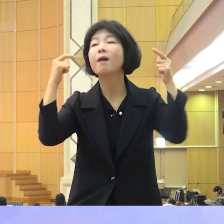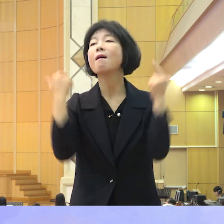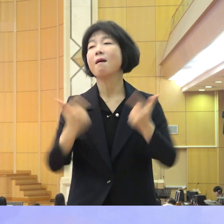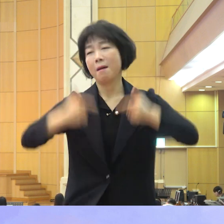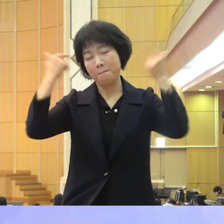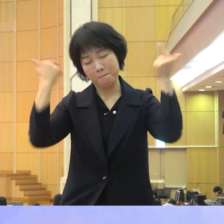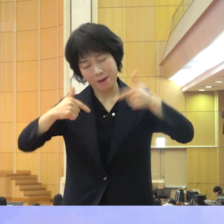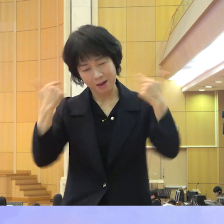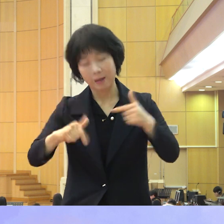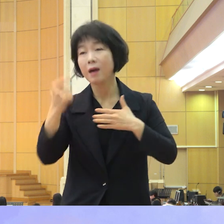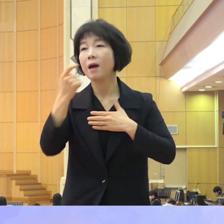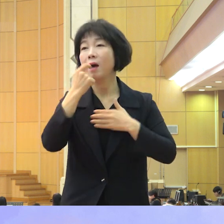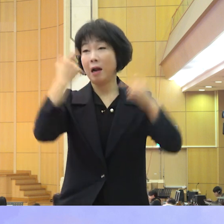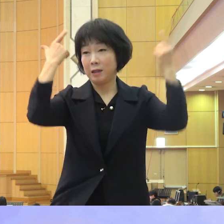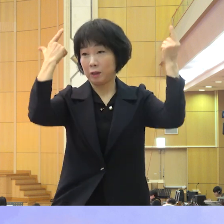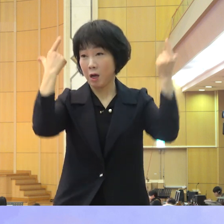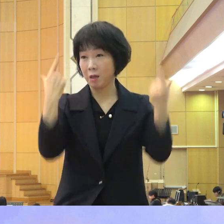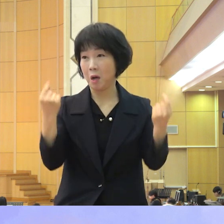고하여